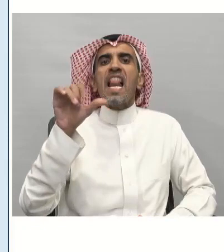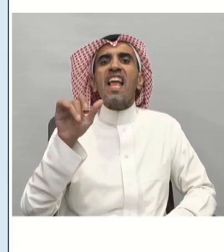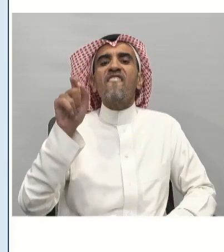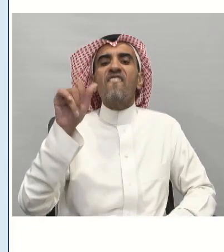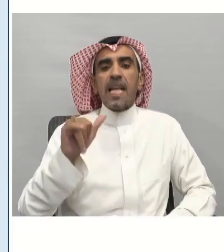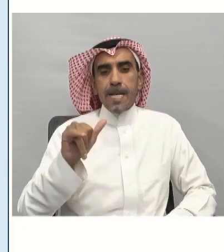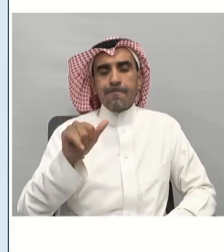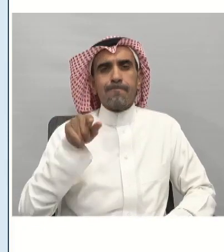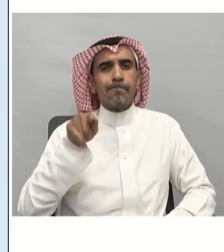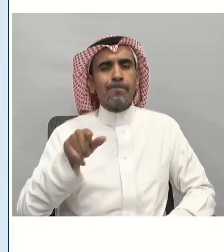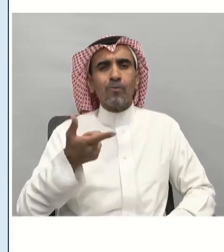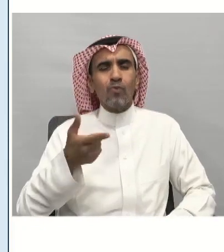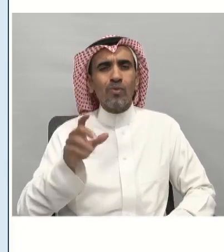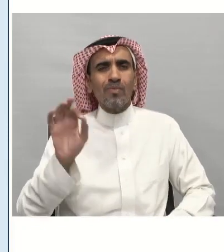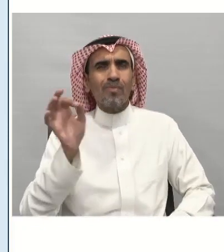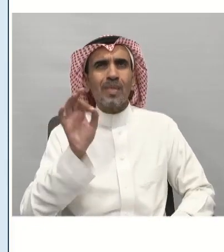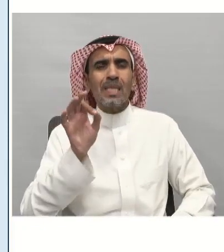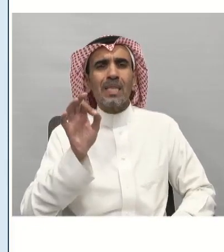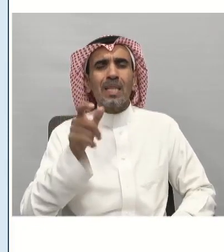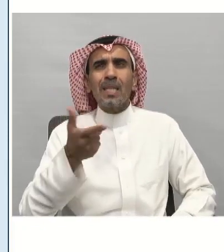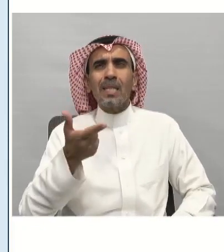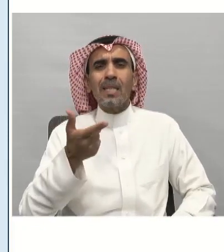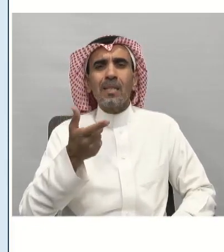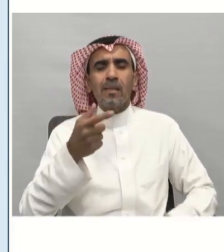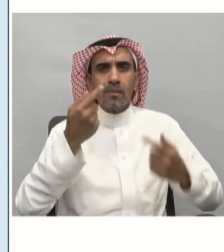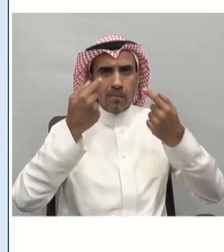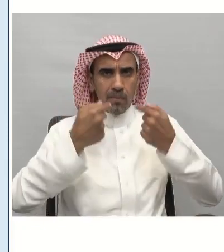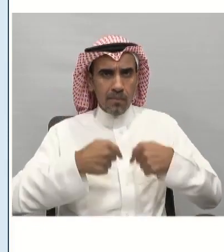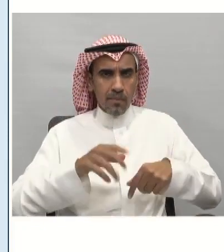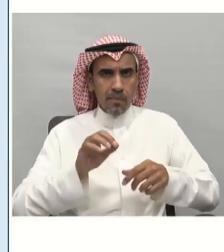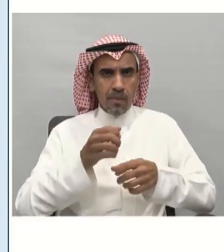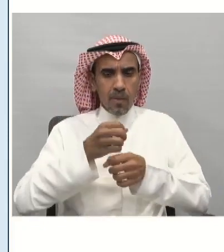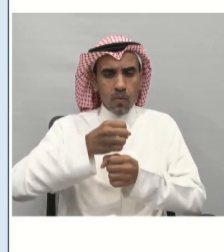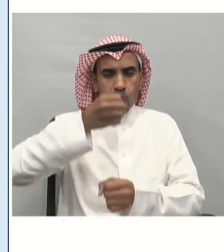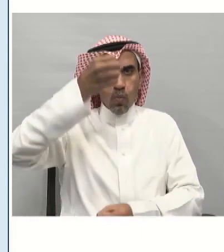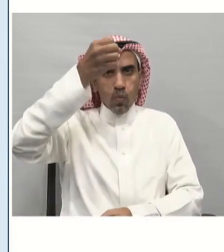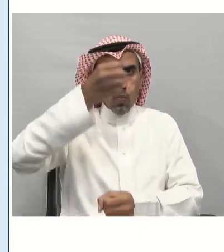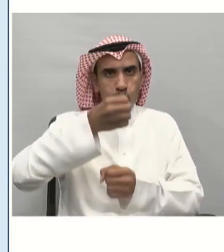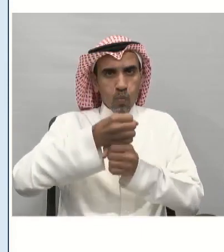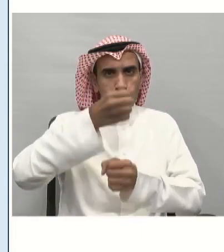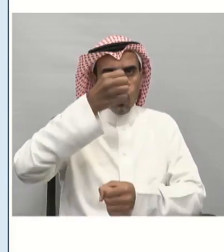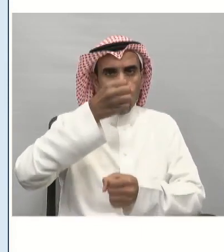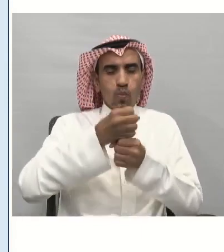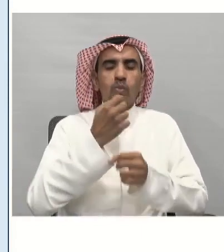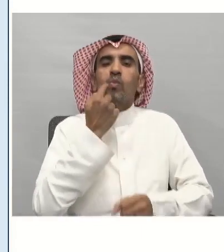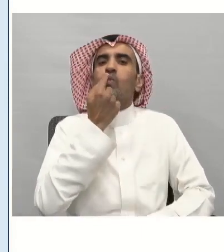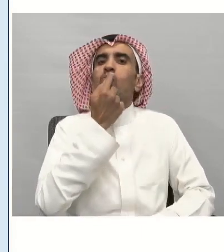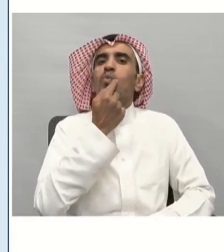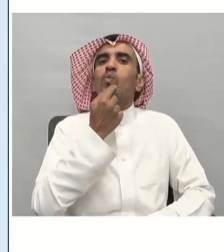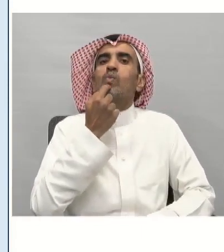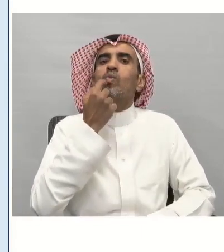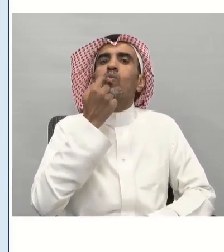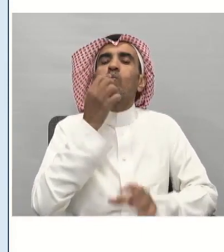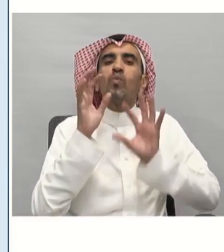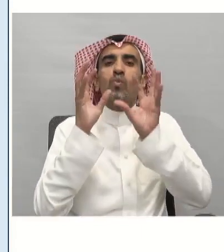البوليبي. يشبه الطور البوليبي حيث يشبه هذا الجسم الأنبوب ويوجد فم محاط بعدة لوامس. أما